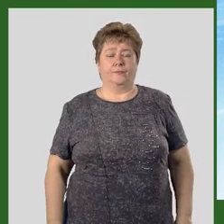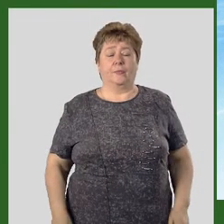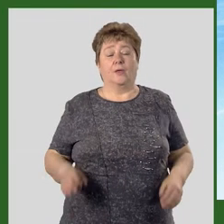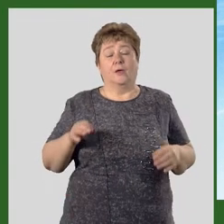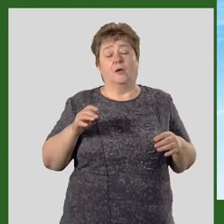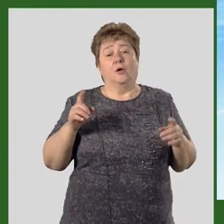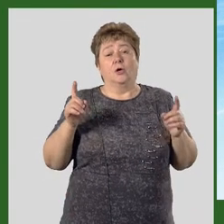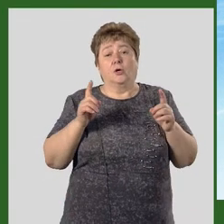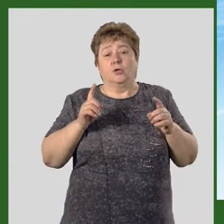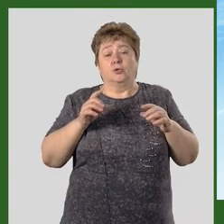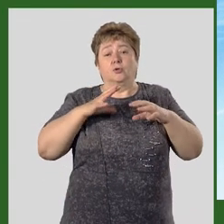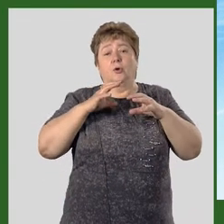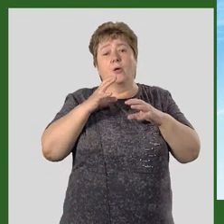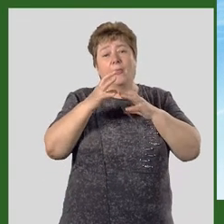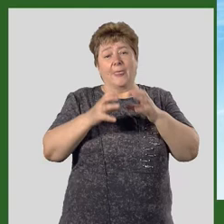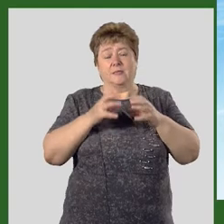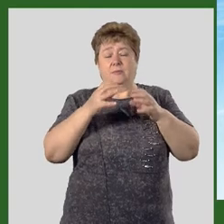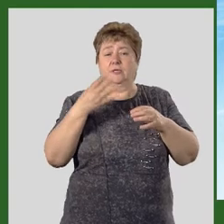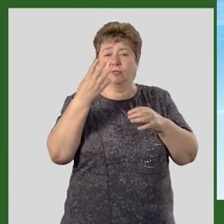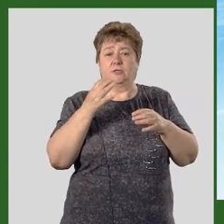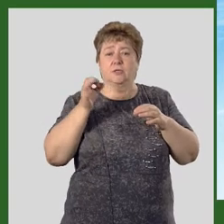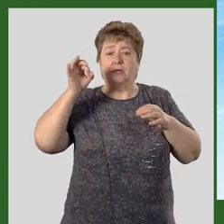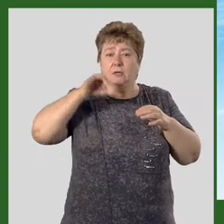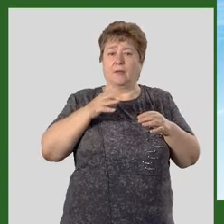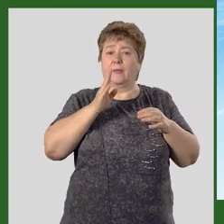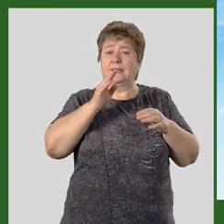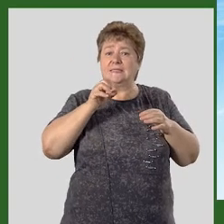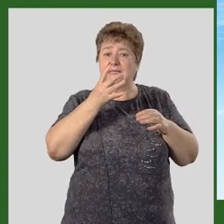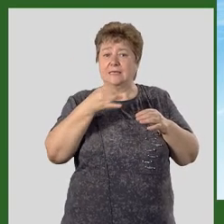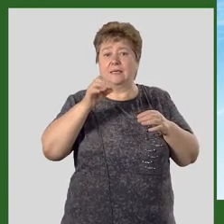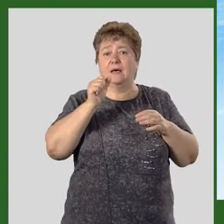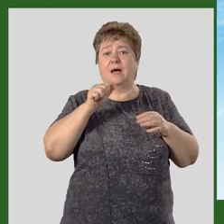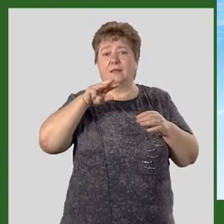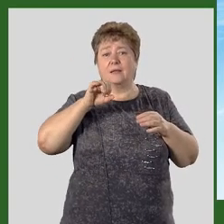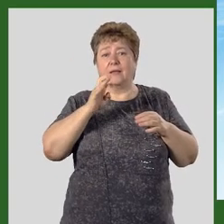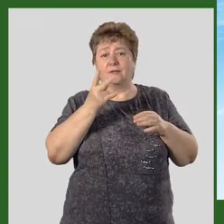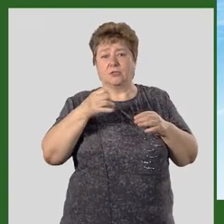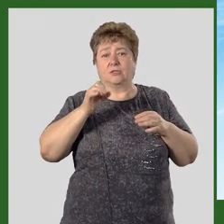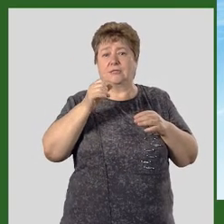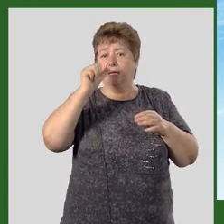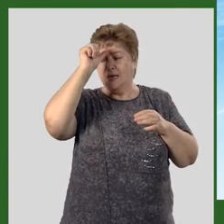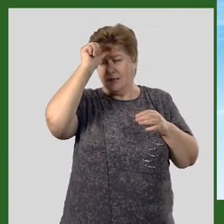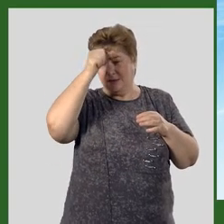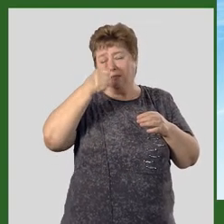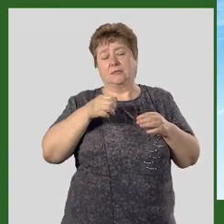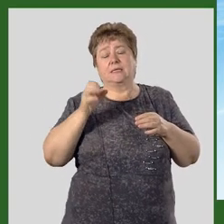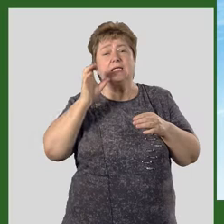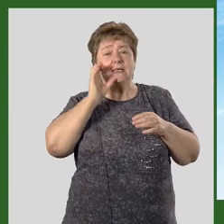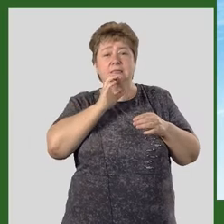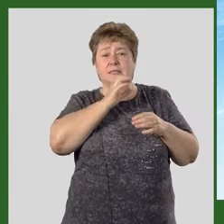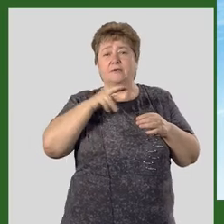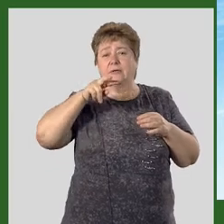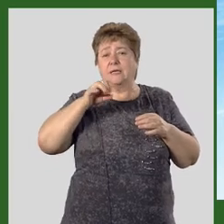О том, что на Земле четыре океана – Тихий, Атлантический, Индийский и